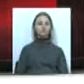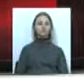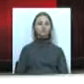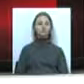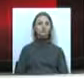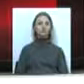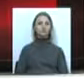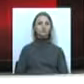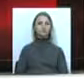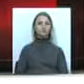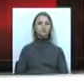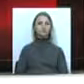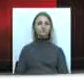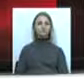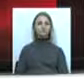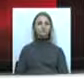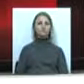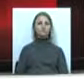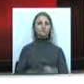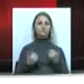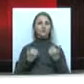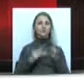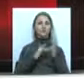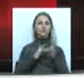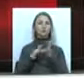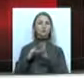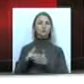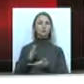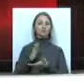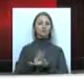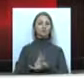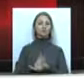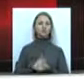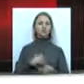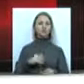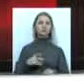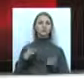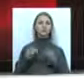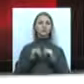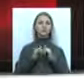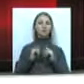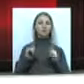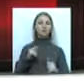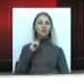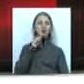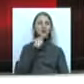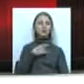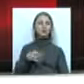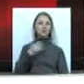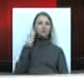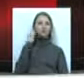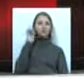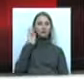Бүгінде өңірде туризм саласы экономиканың басым бағыттарының бірі болып табылады. Облыстың туристік кластеріне 800-ден аса